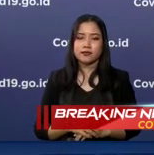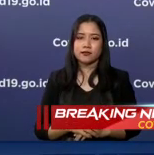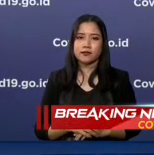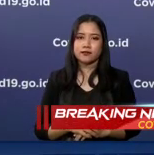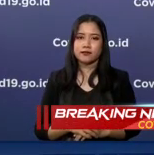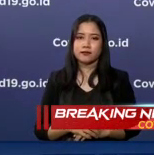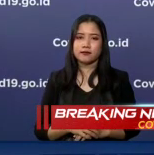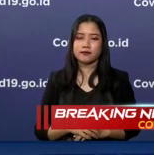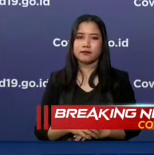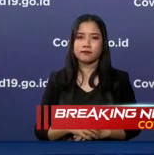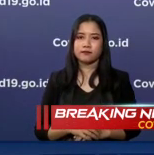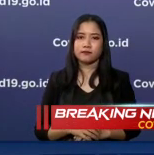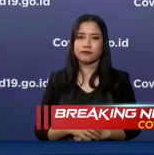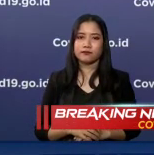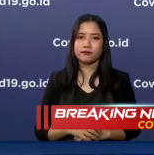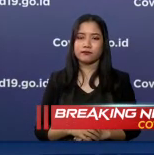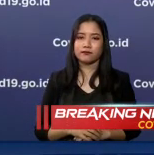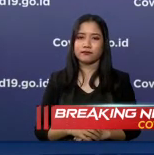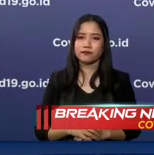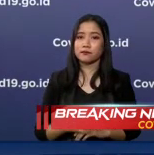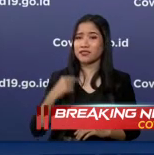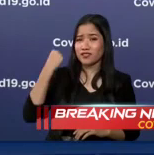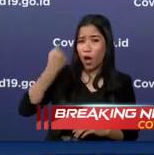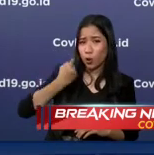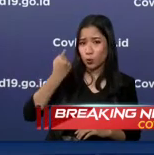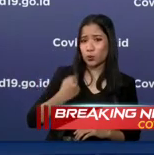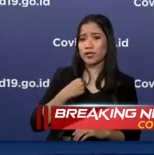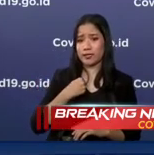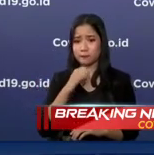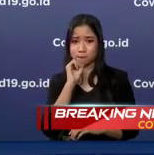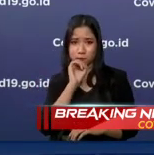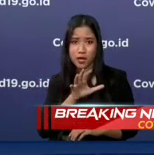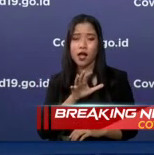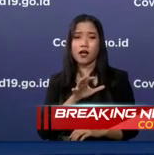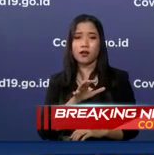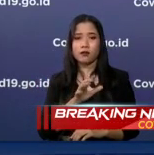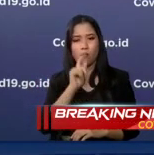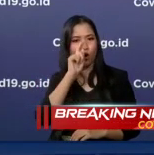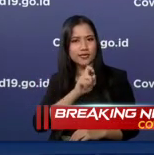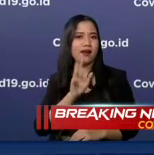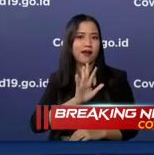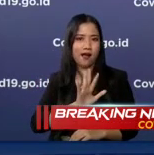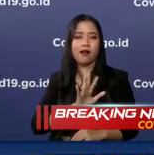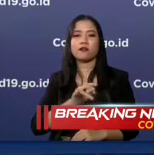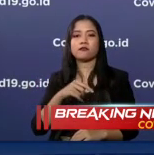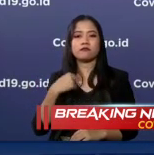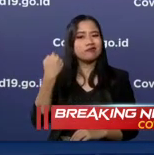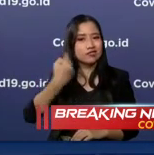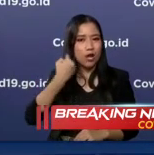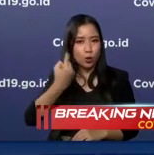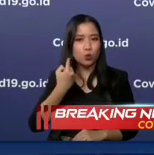kami tidak akan pernah bosan Hai Untuk Sekali lagi Mari kita segera